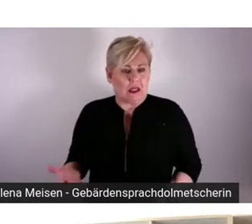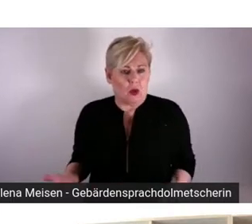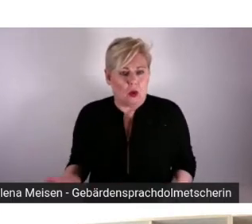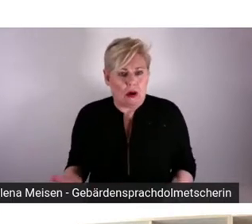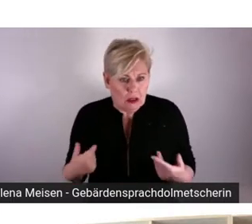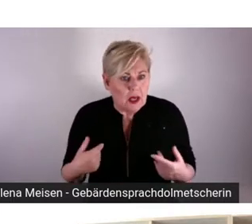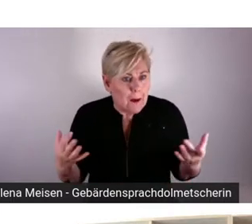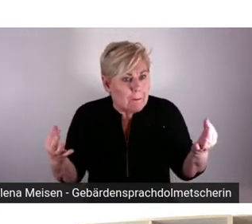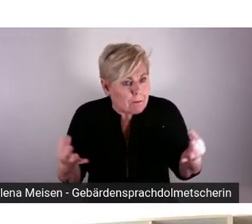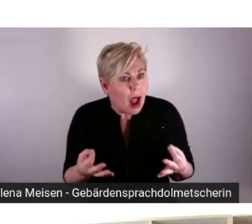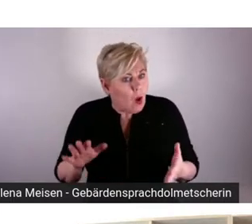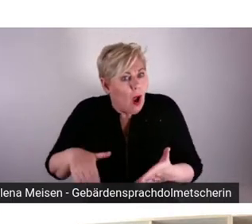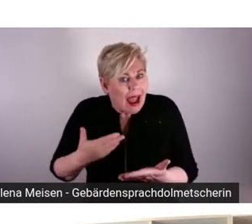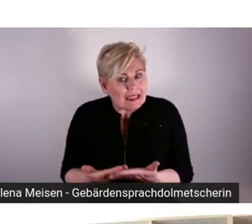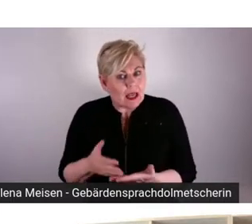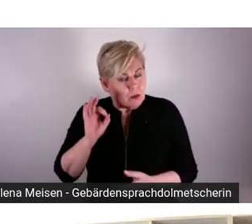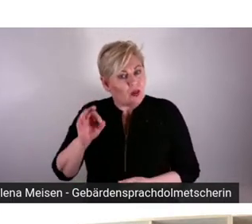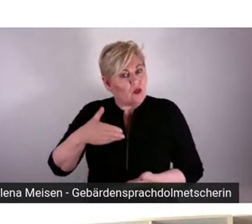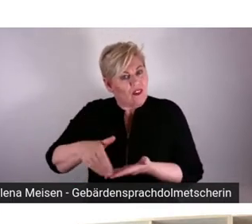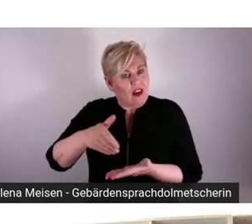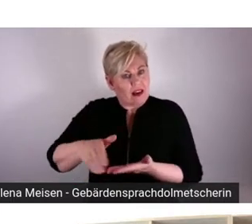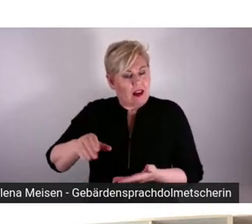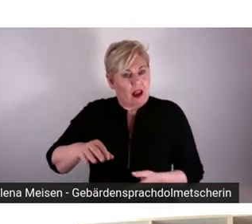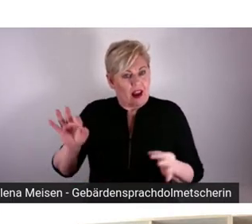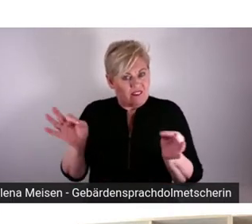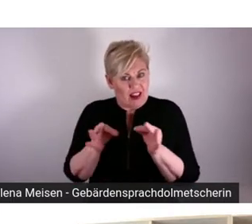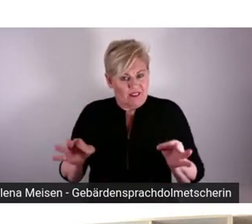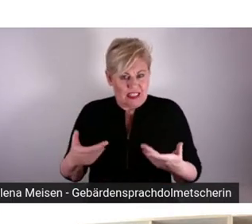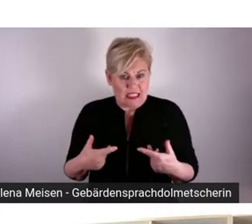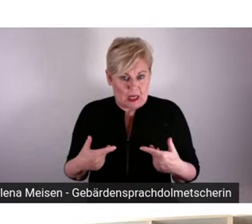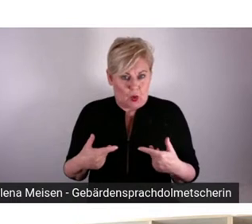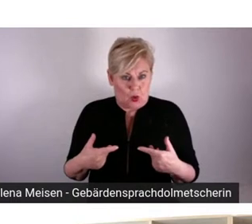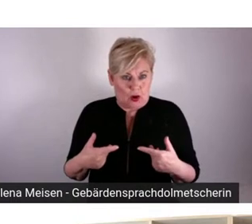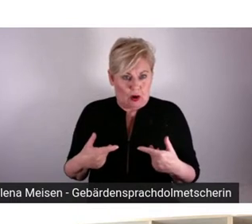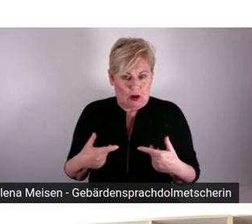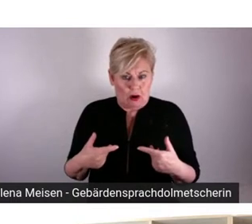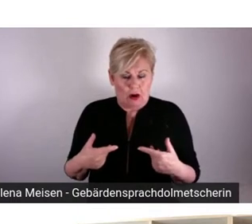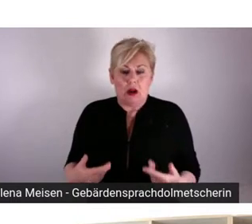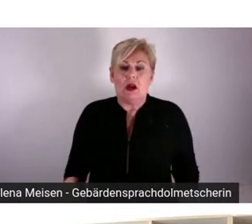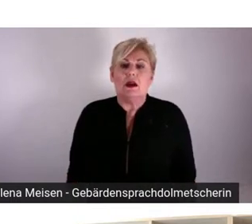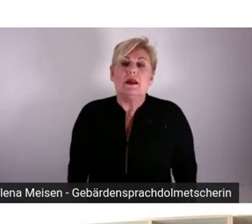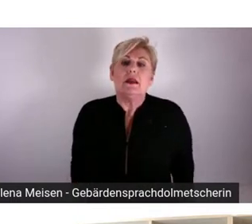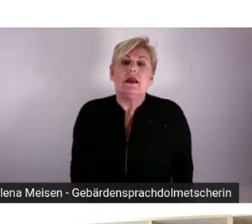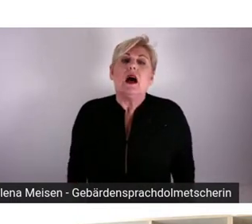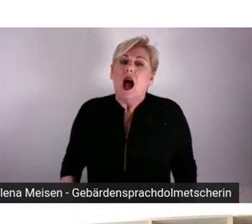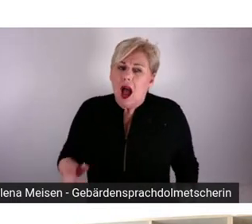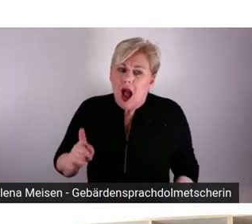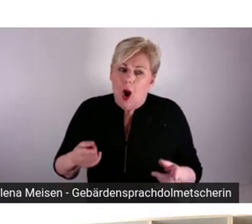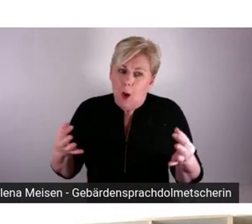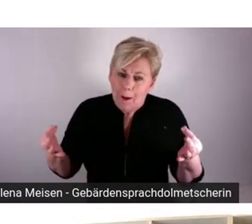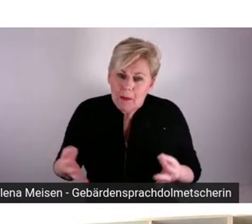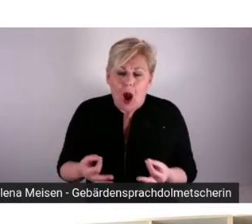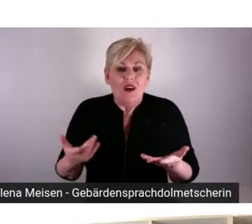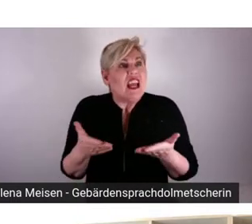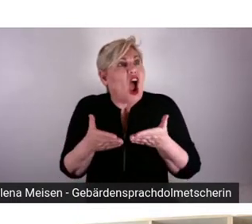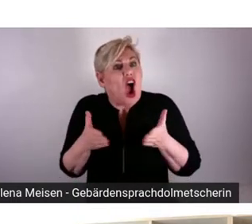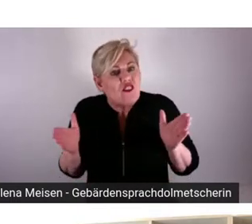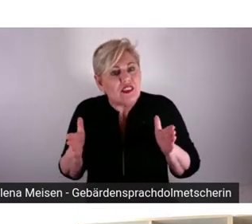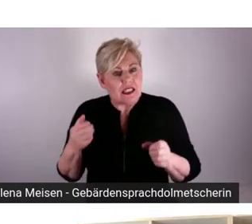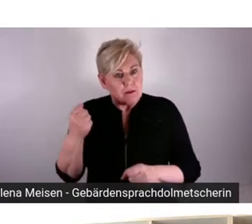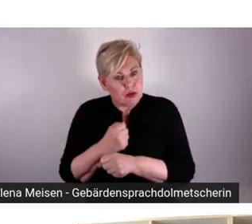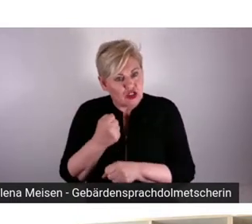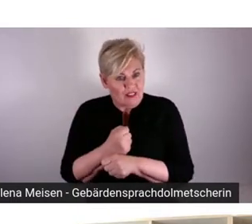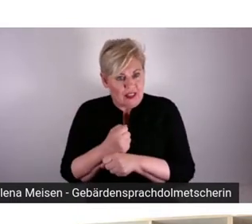wir brauchen Angebote zur Weiterqualifizierung und wir brauchen eben auch Dinge wie einen öffentlichen Beschäftigungssektor,